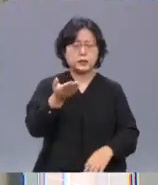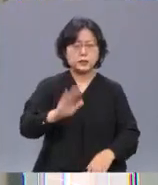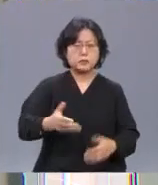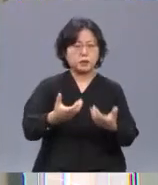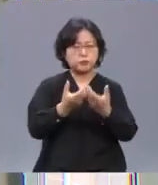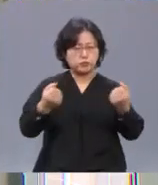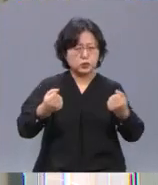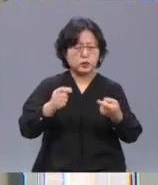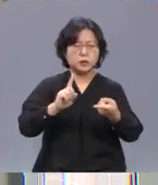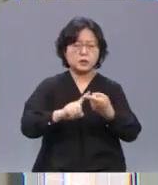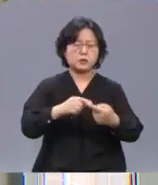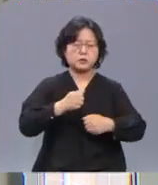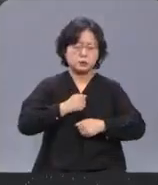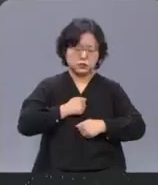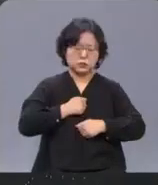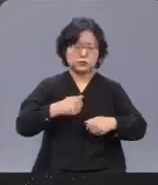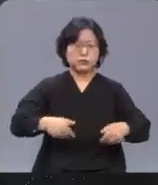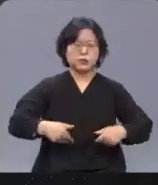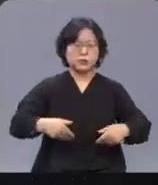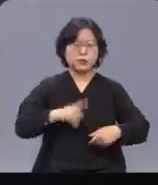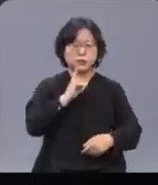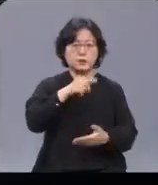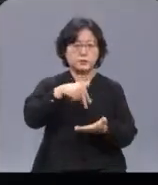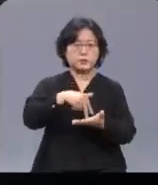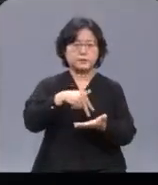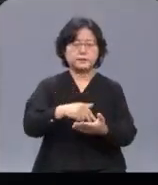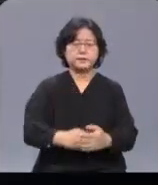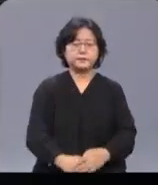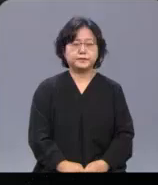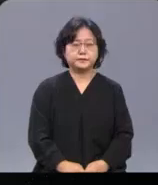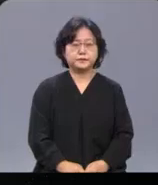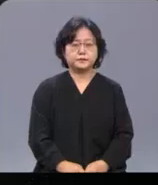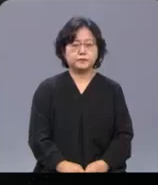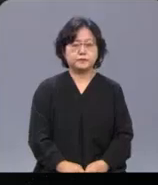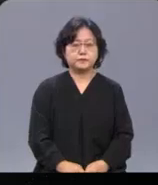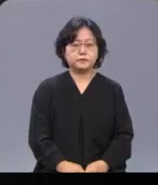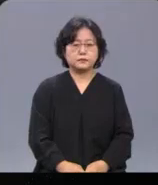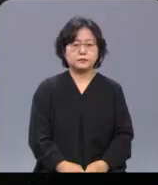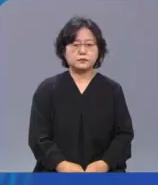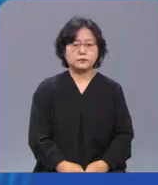대해서는 신중한 입장입니다. KBS 뉴스 박지성입니다.